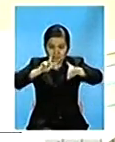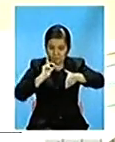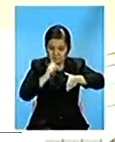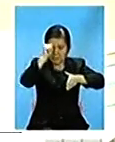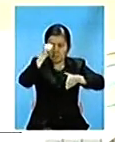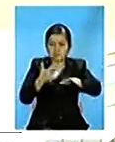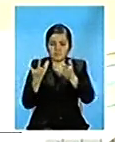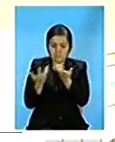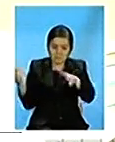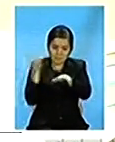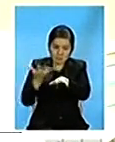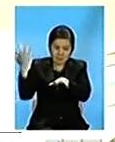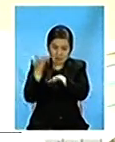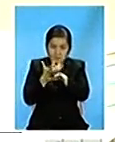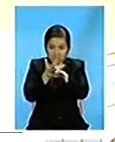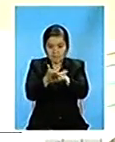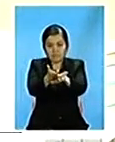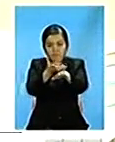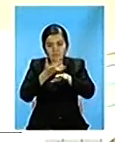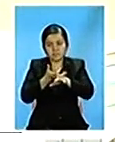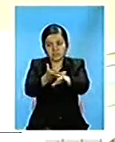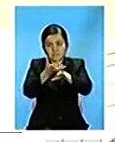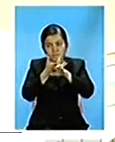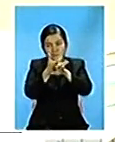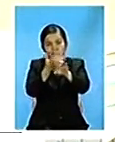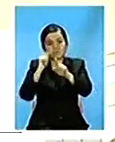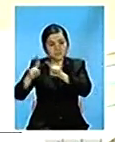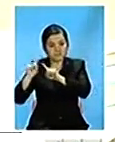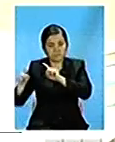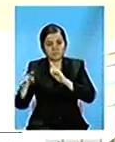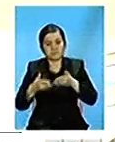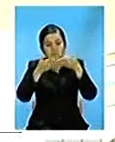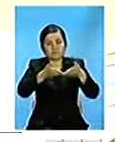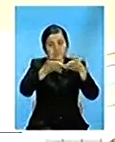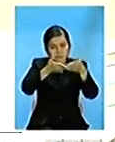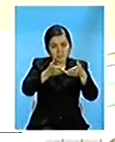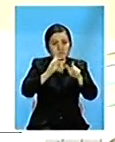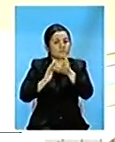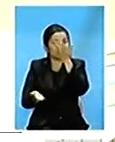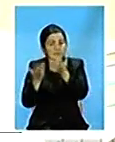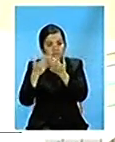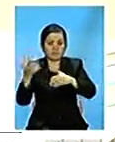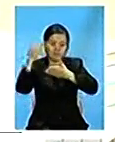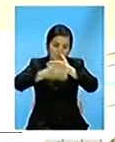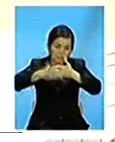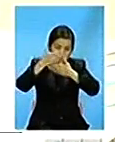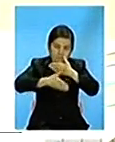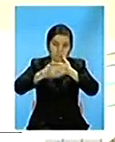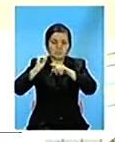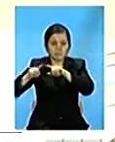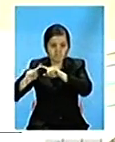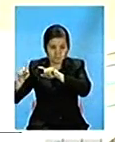บรรทุกสินค้านี่เกษตรนี่ลงสู่ท่าเรือหรือทางรถไฟซึ่งจะ